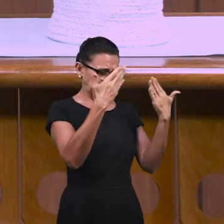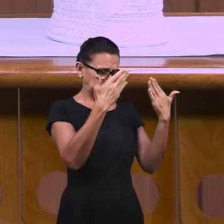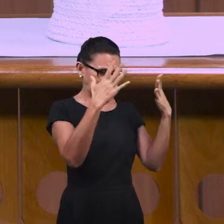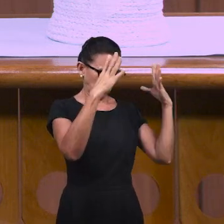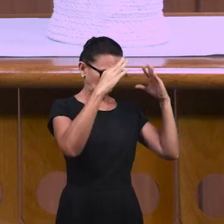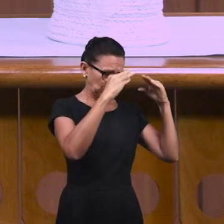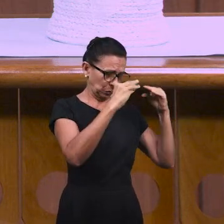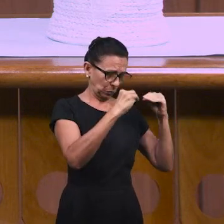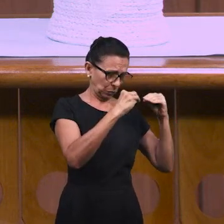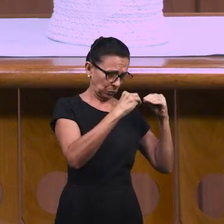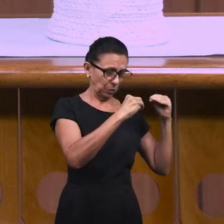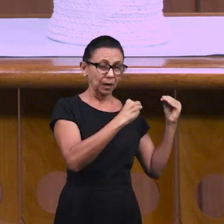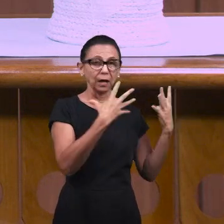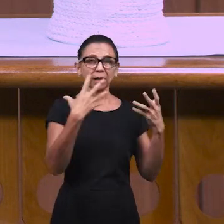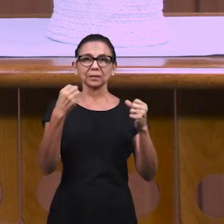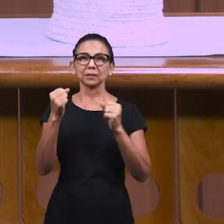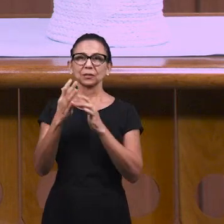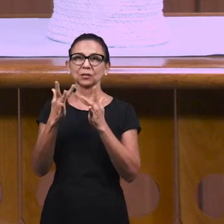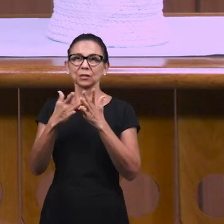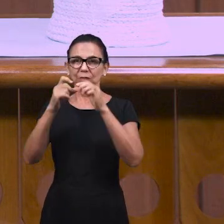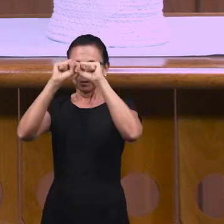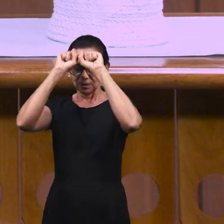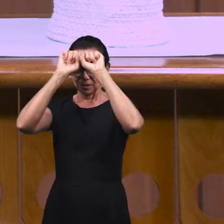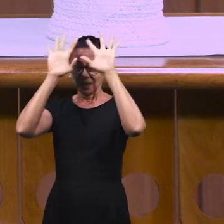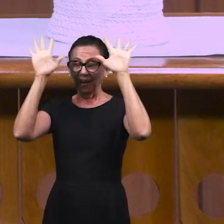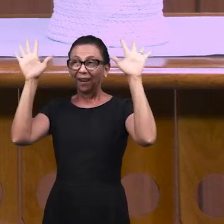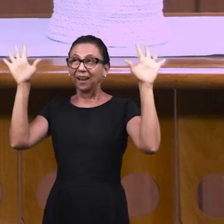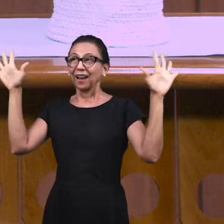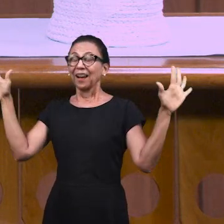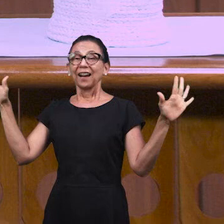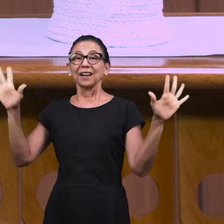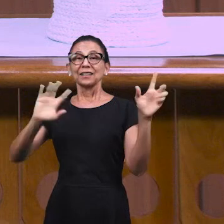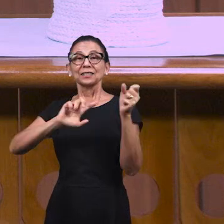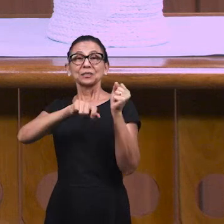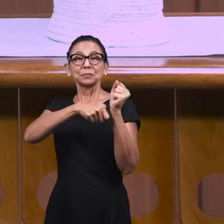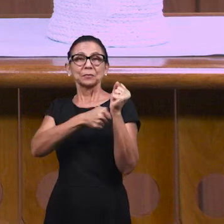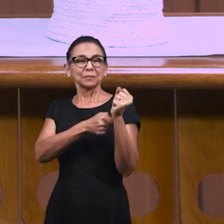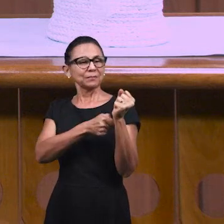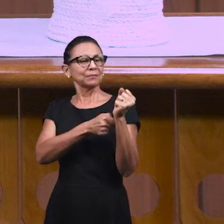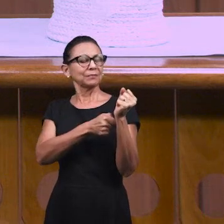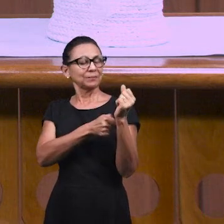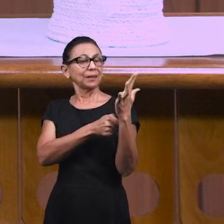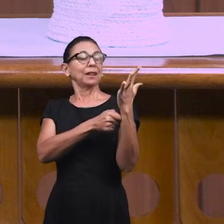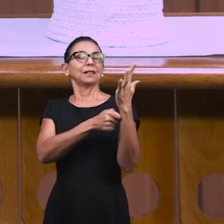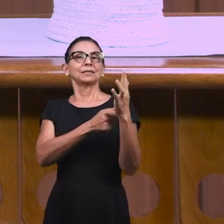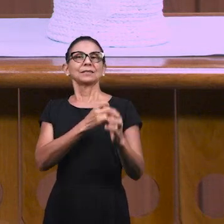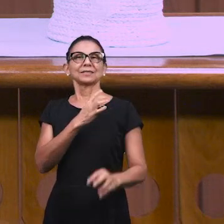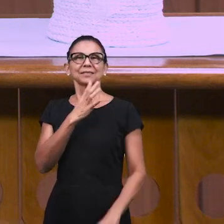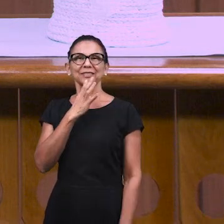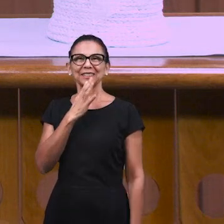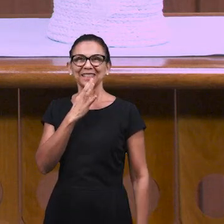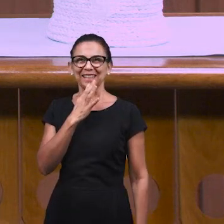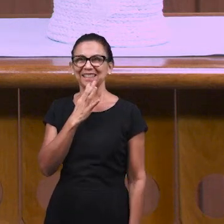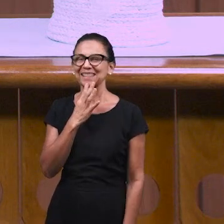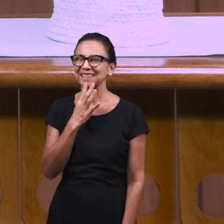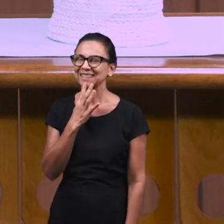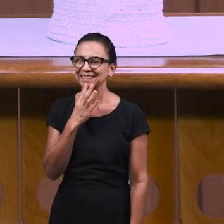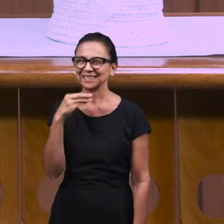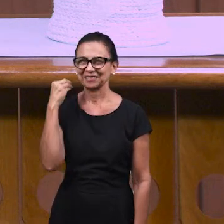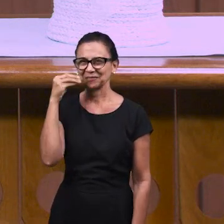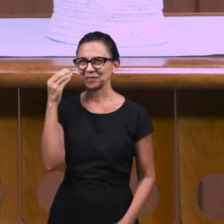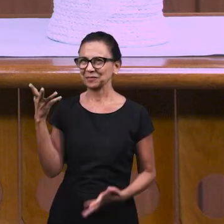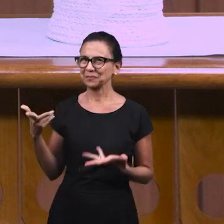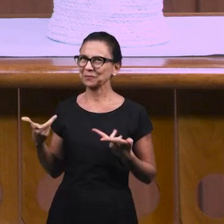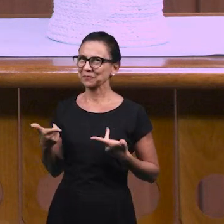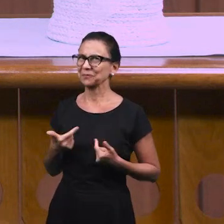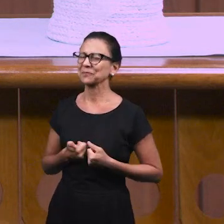l'accès à la lumière, il y a une compréhension qui s'ouvre vers l'éternité des mystères du Seigneur. Et cela nous apporte